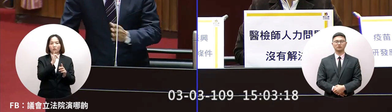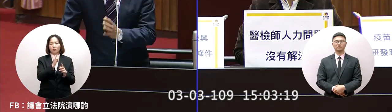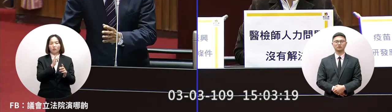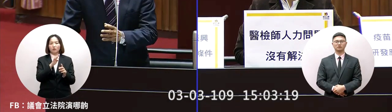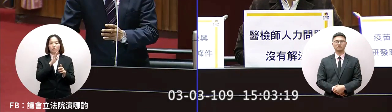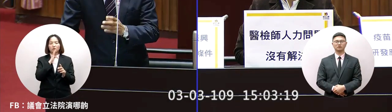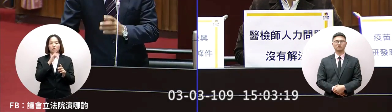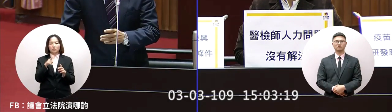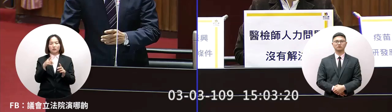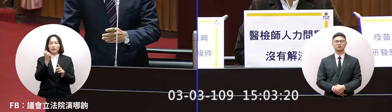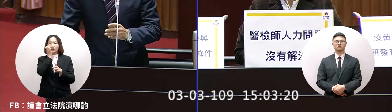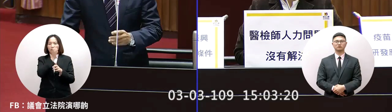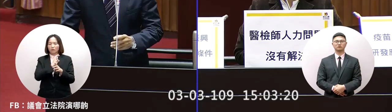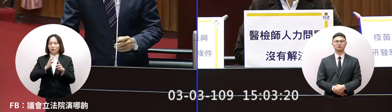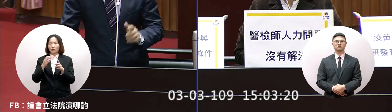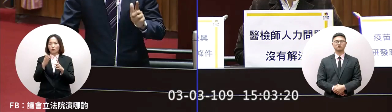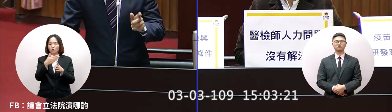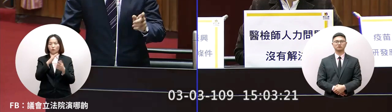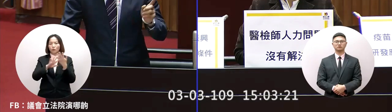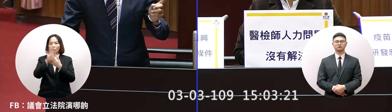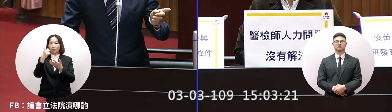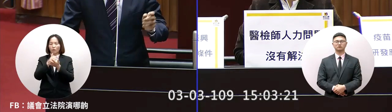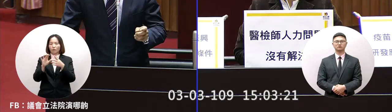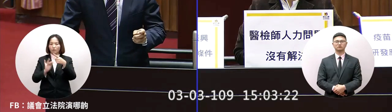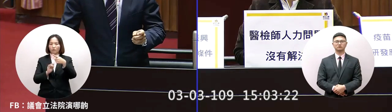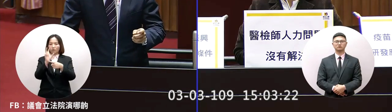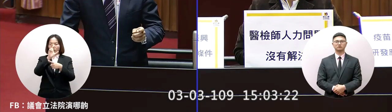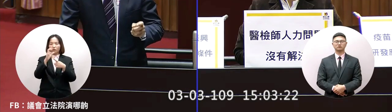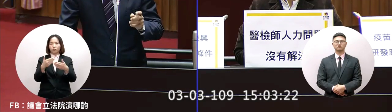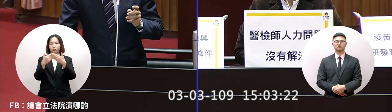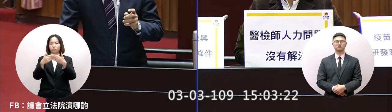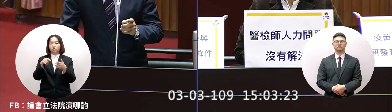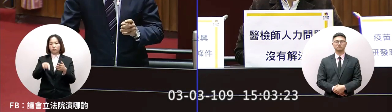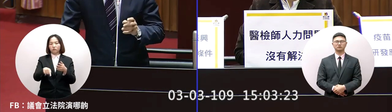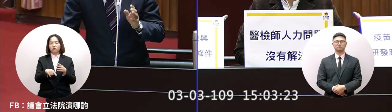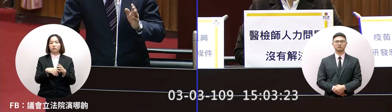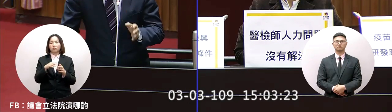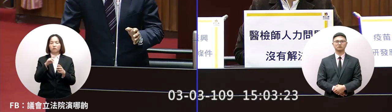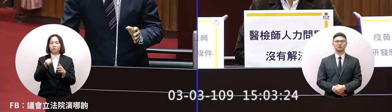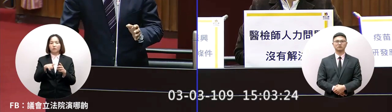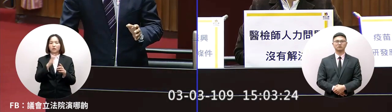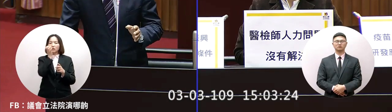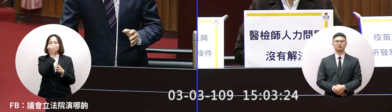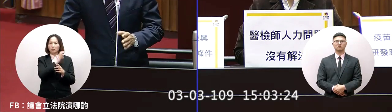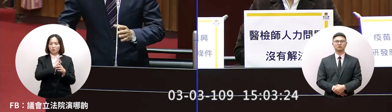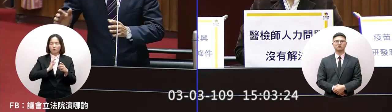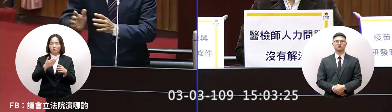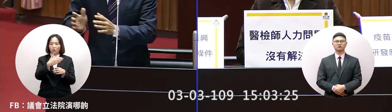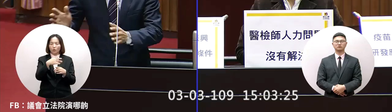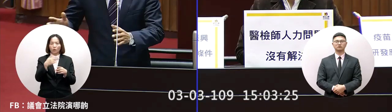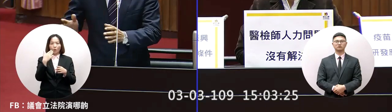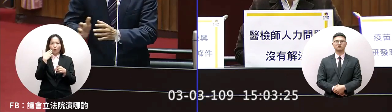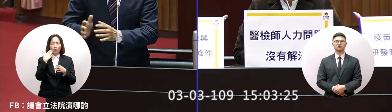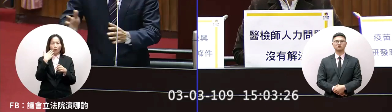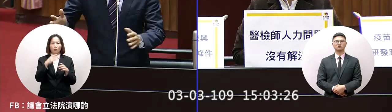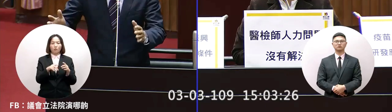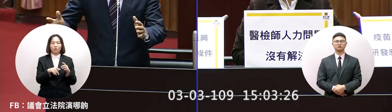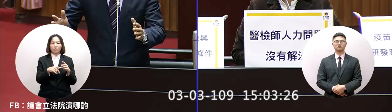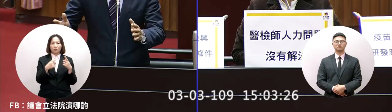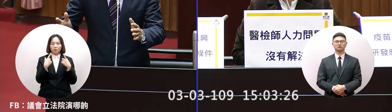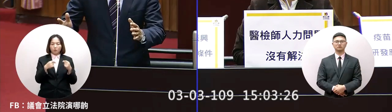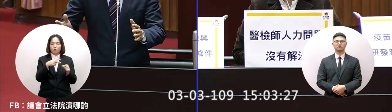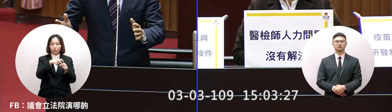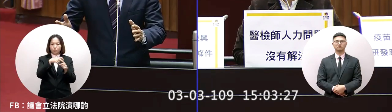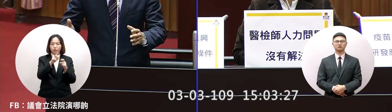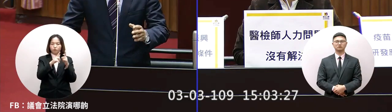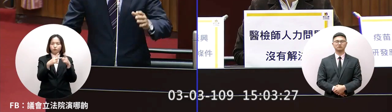五花鱼跟石斑外销的部分有70%跑到中国市场。所以我们这次石斑鱼我们把陆上的它大概